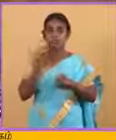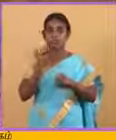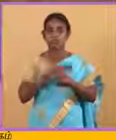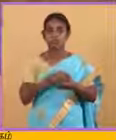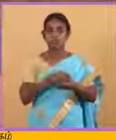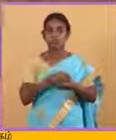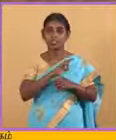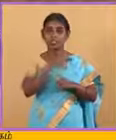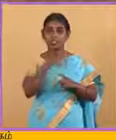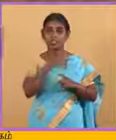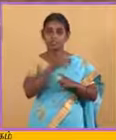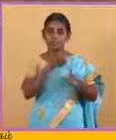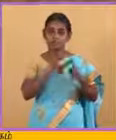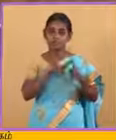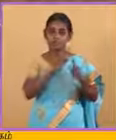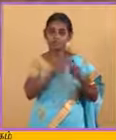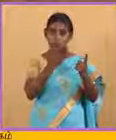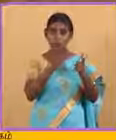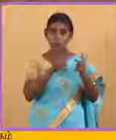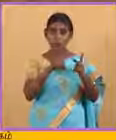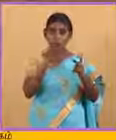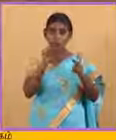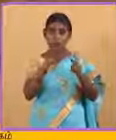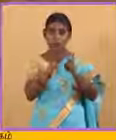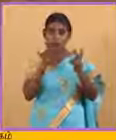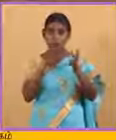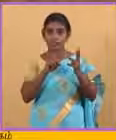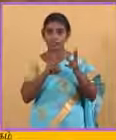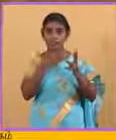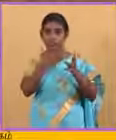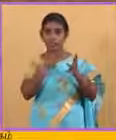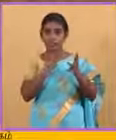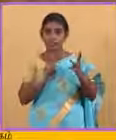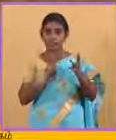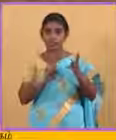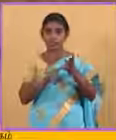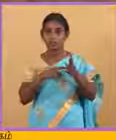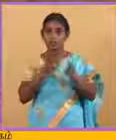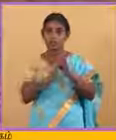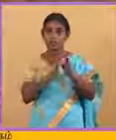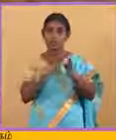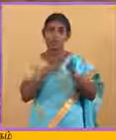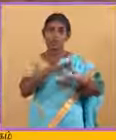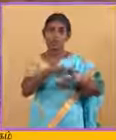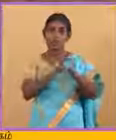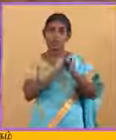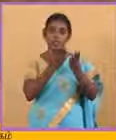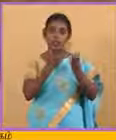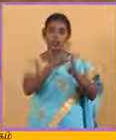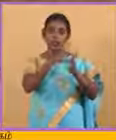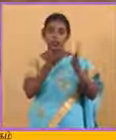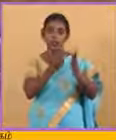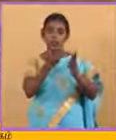8 நூல்கள், பத்து பாட்டு 10 நூல்கள், திருக்குறள் 1, தொல்காப்பியம் 1, ஆக மொத்தம் 20 நூல்கள். இந்த 20 நூல்களையும்